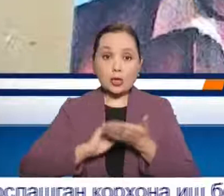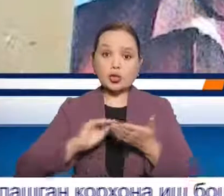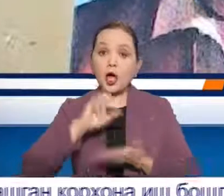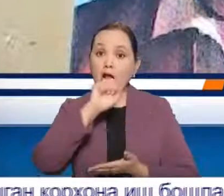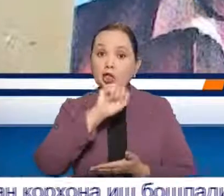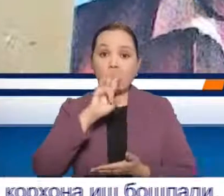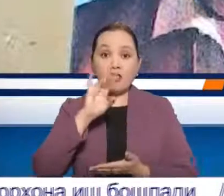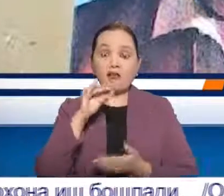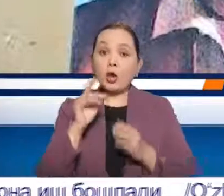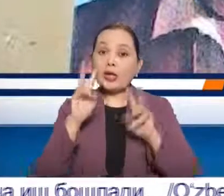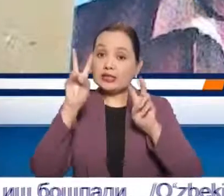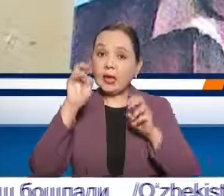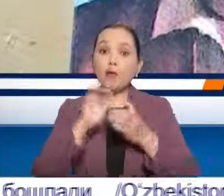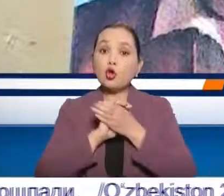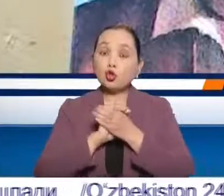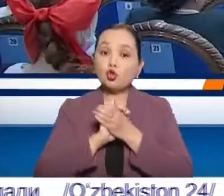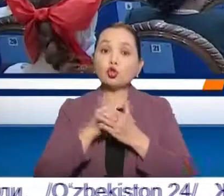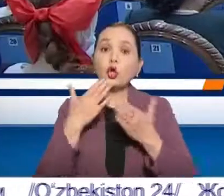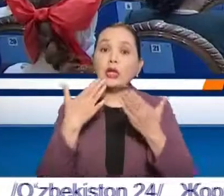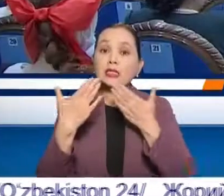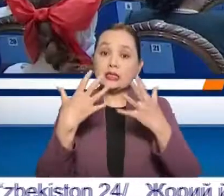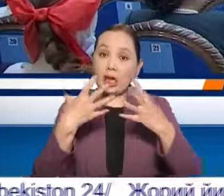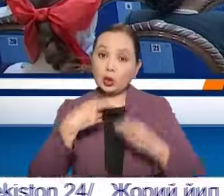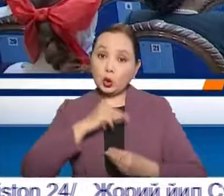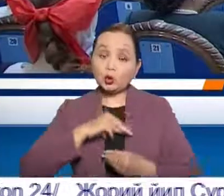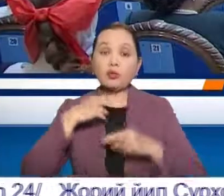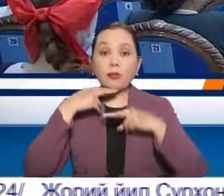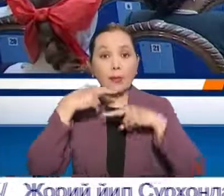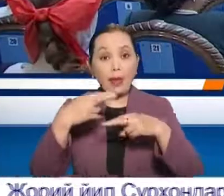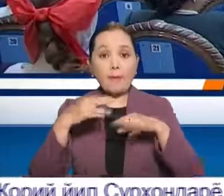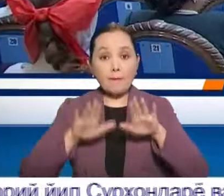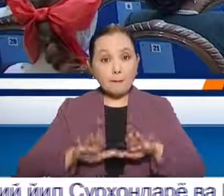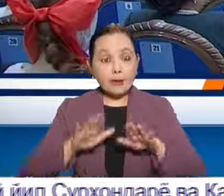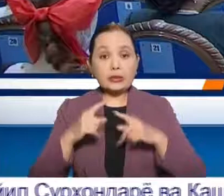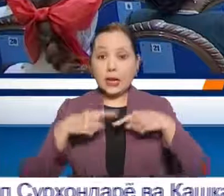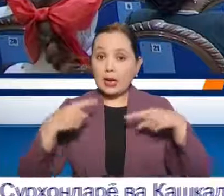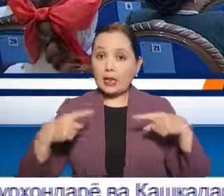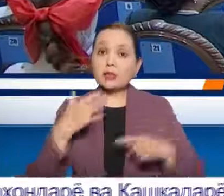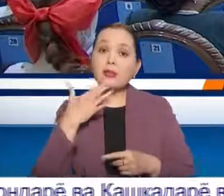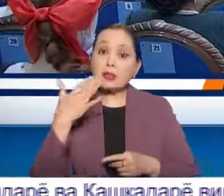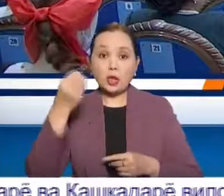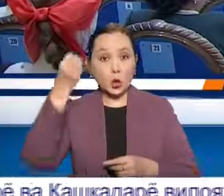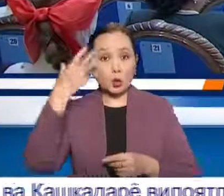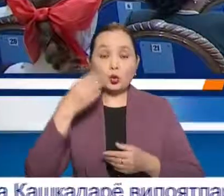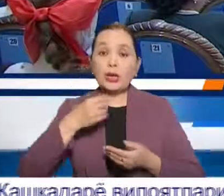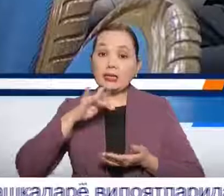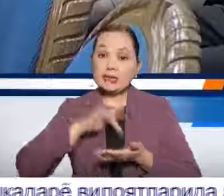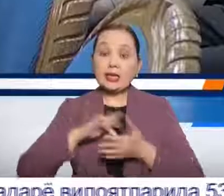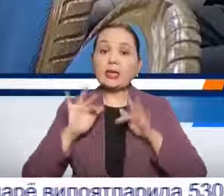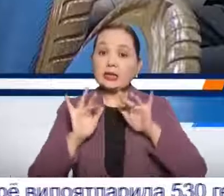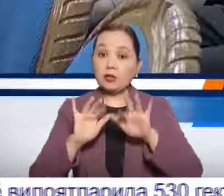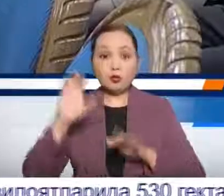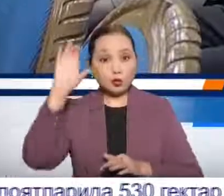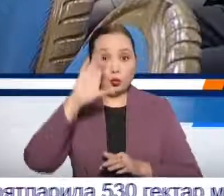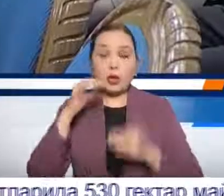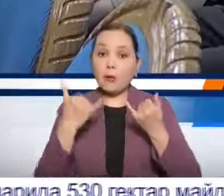Наваи, тема дружбы и сотрудничества между народами занимает особо важное место. Различные национальные и культурные центры, действующие в Узбекистане,